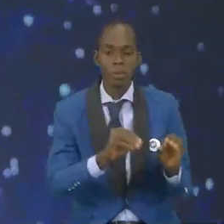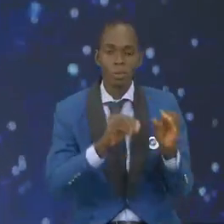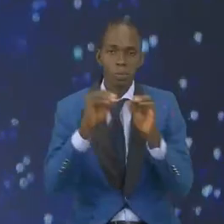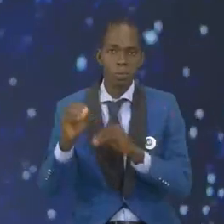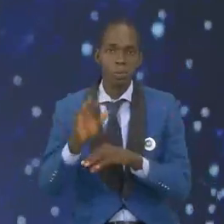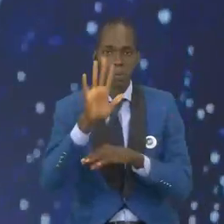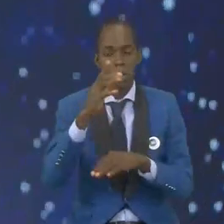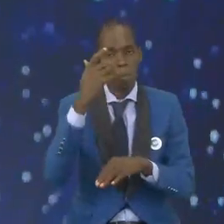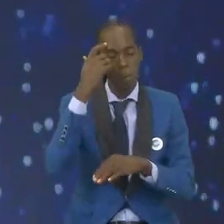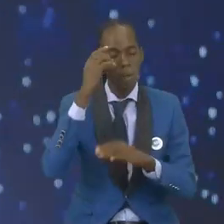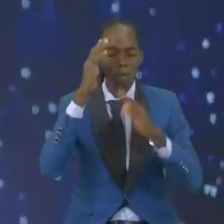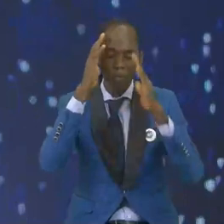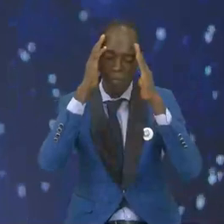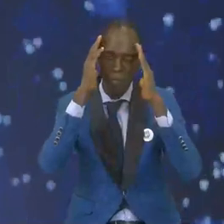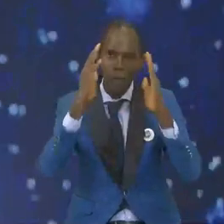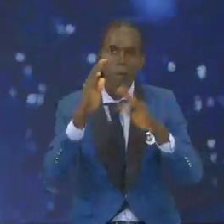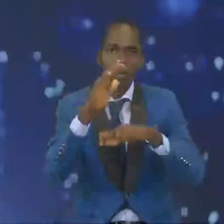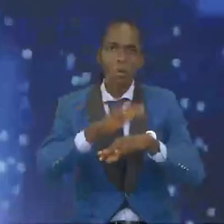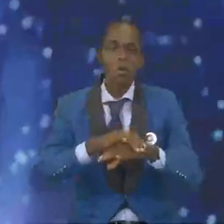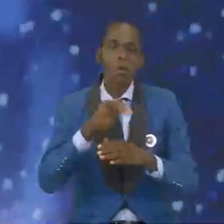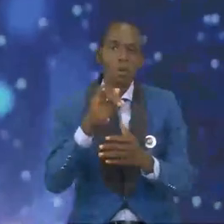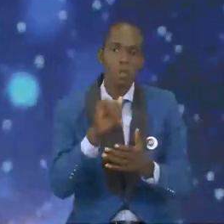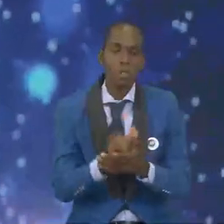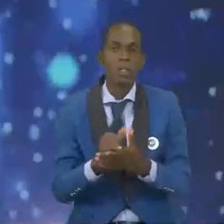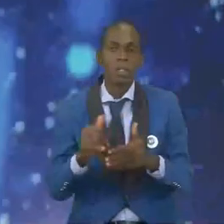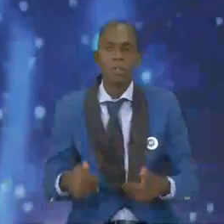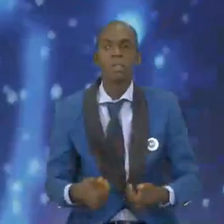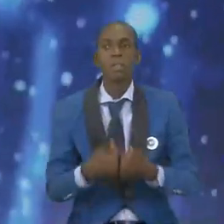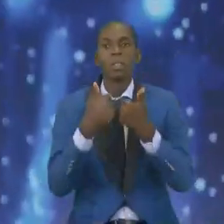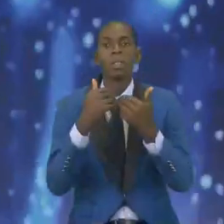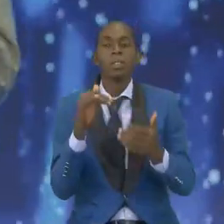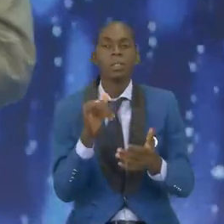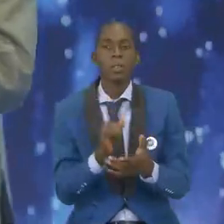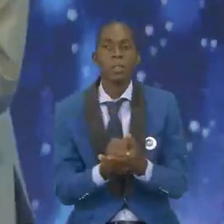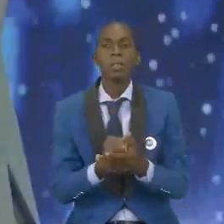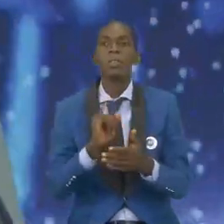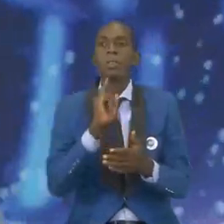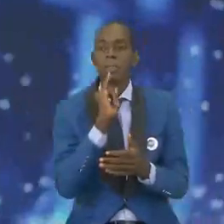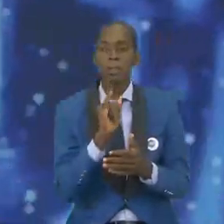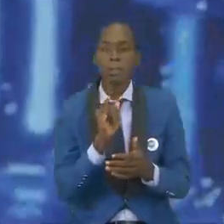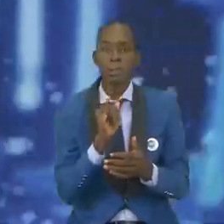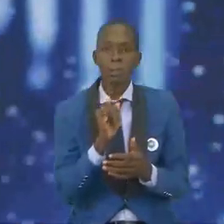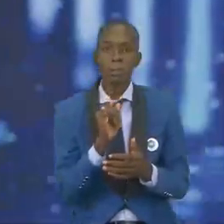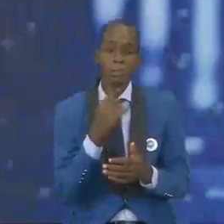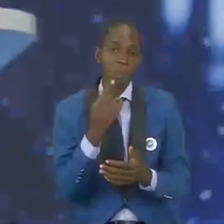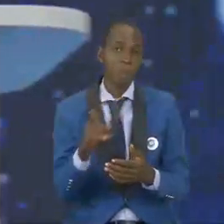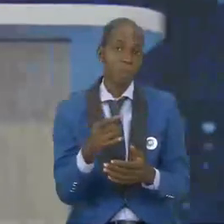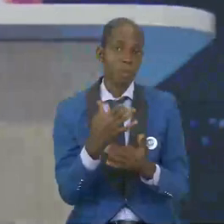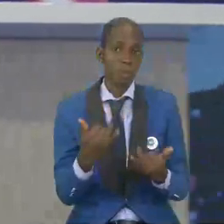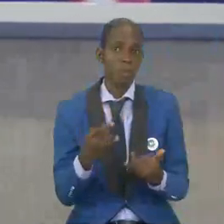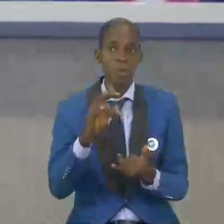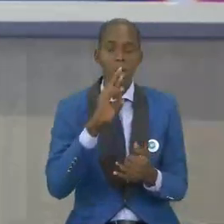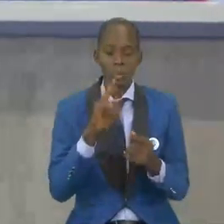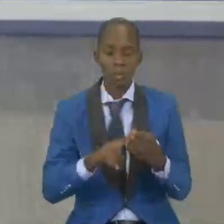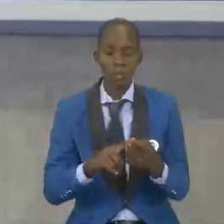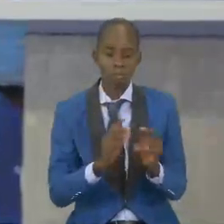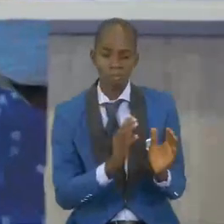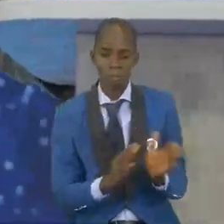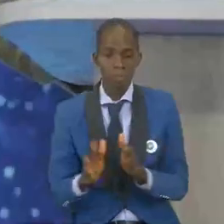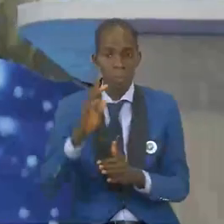centrer ton esprit, ta concentration sur ce que je viens d'énumérer pour toi maintenant. Tu dois pouvoir